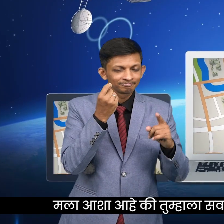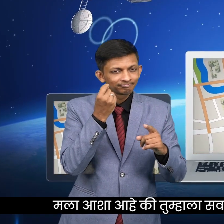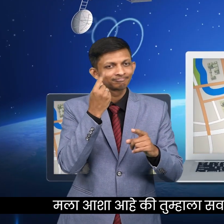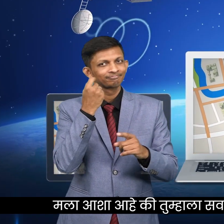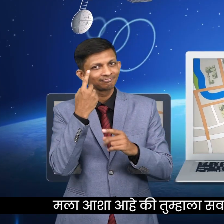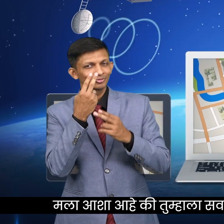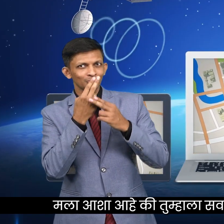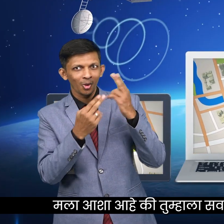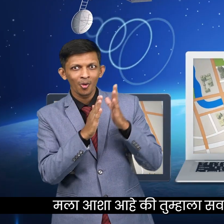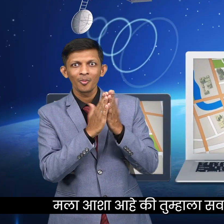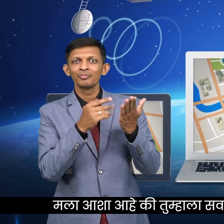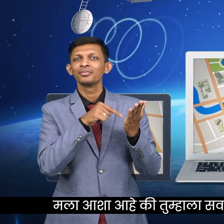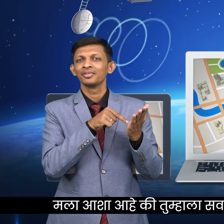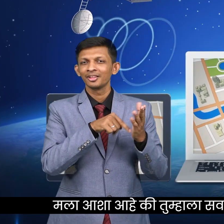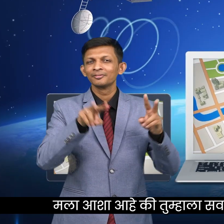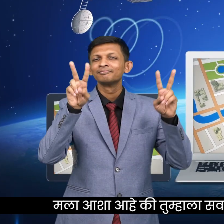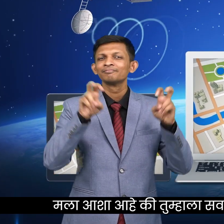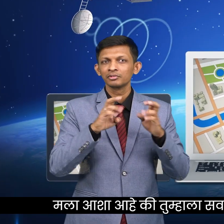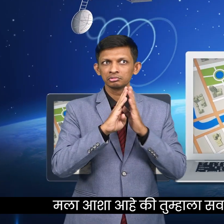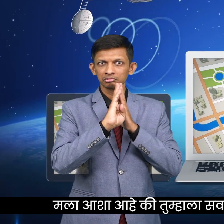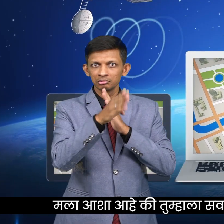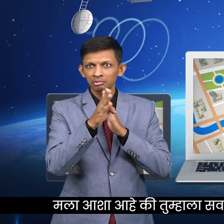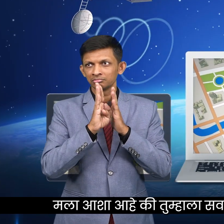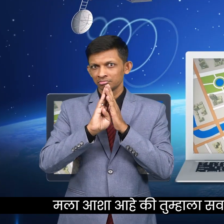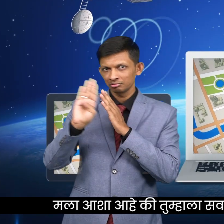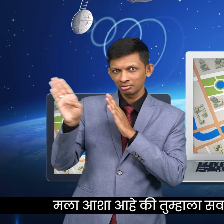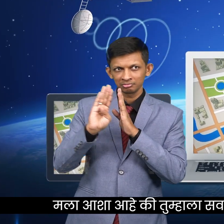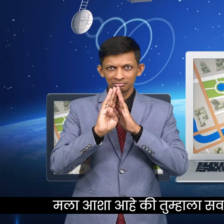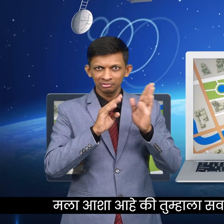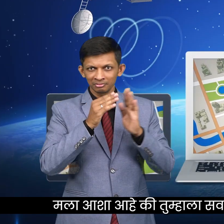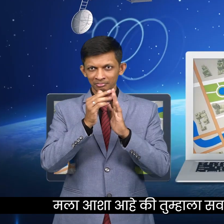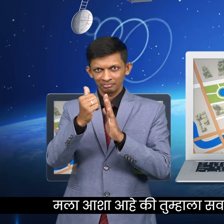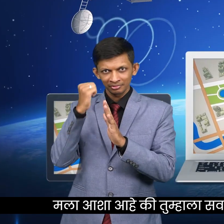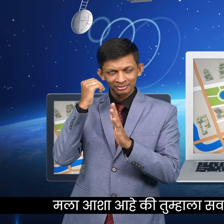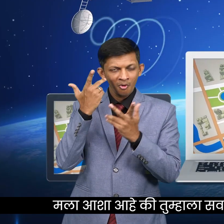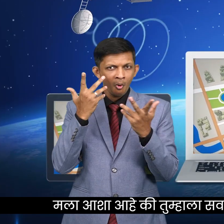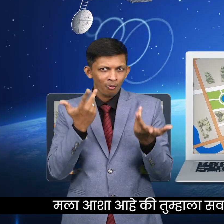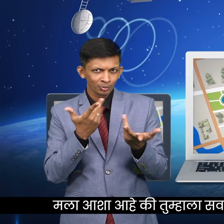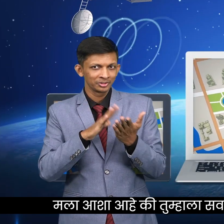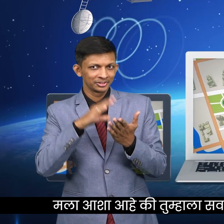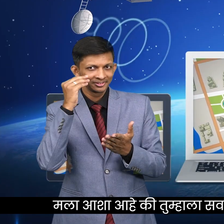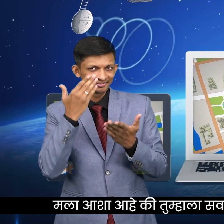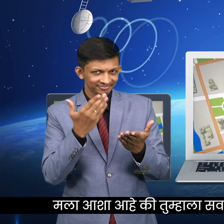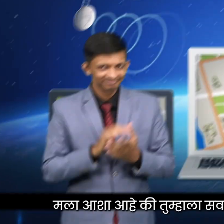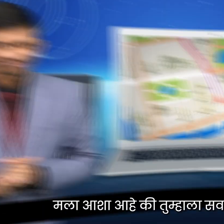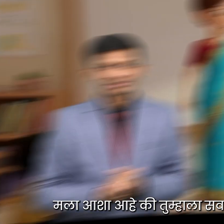आहे की तुम्हाला सर्वांना दिशांबद्दलचा हा धडा समजला